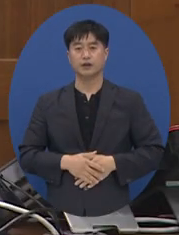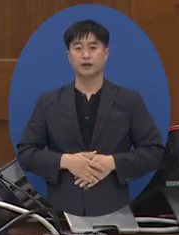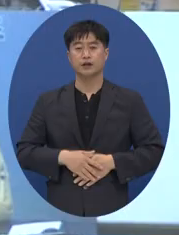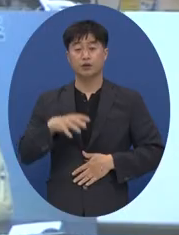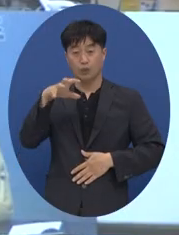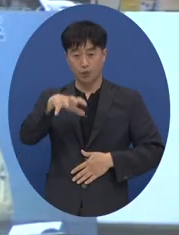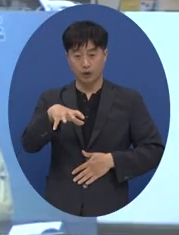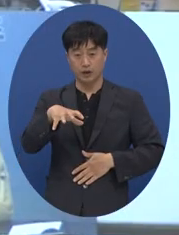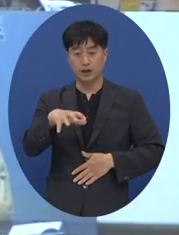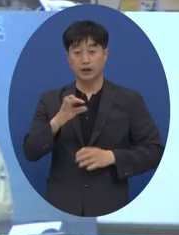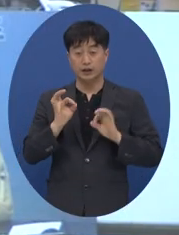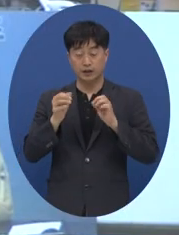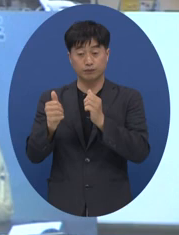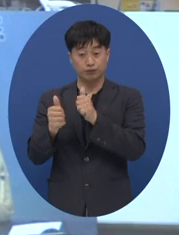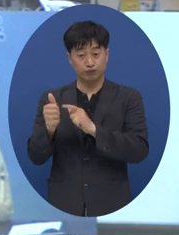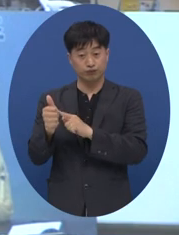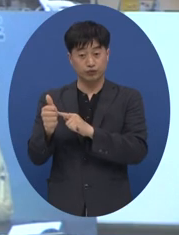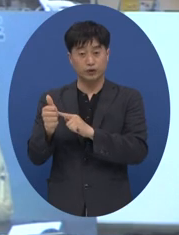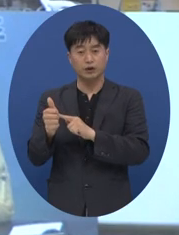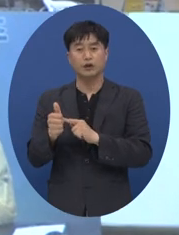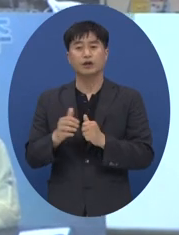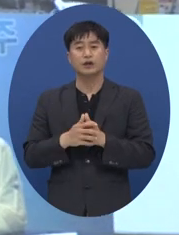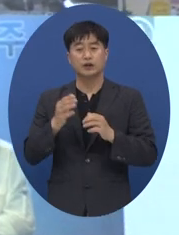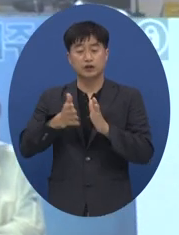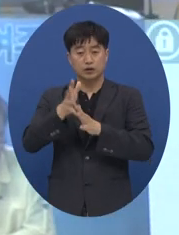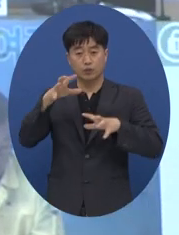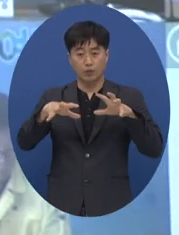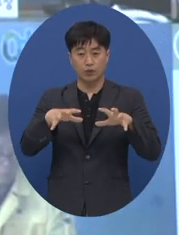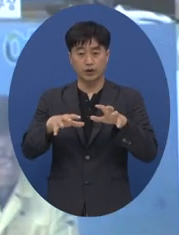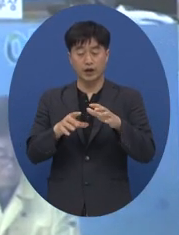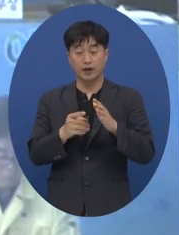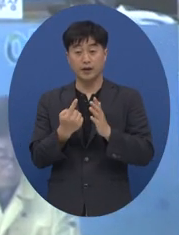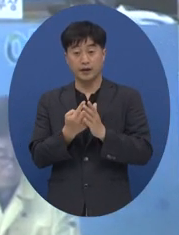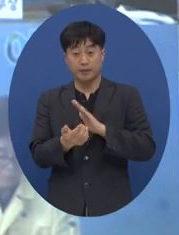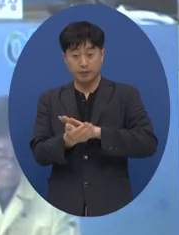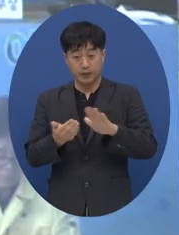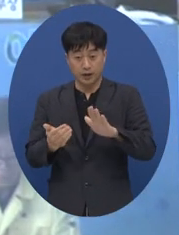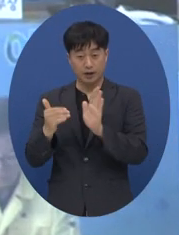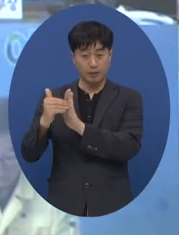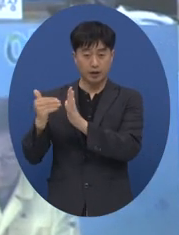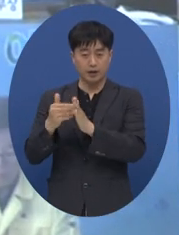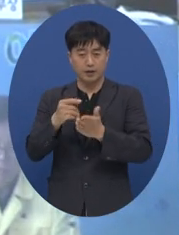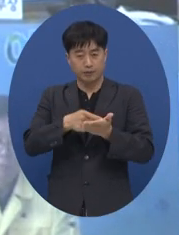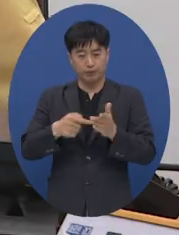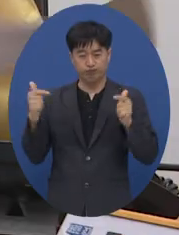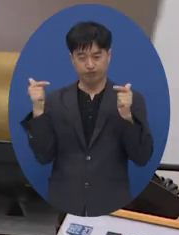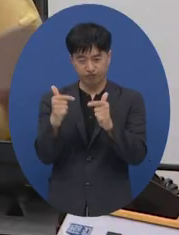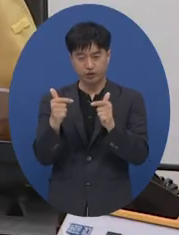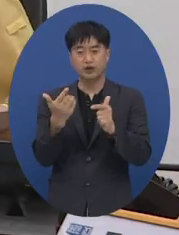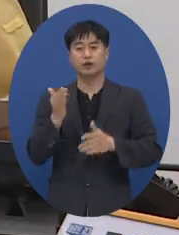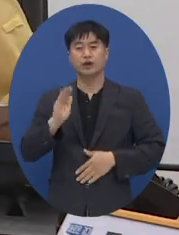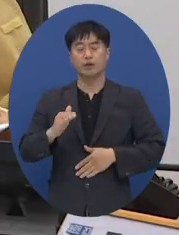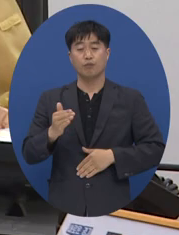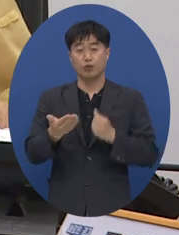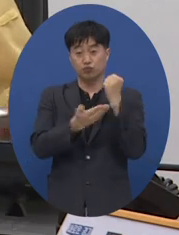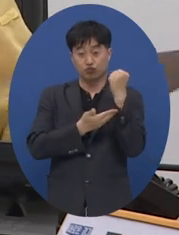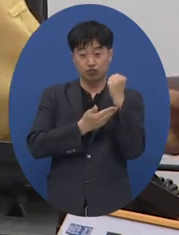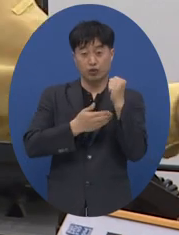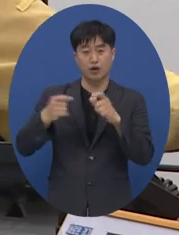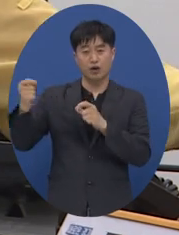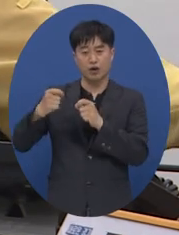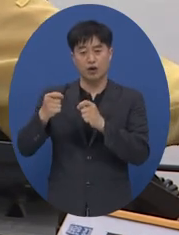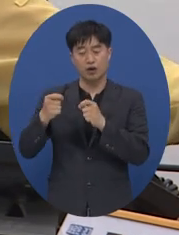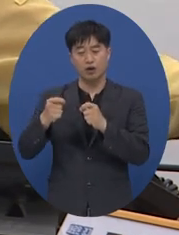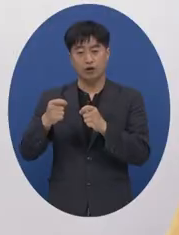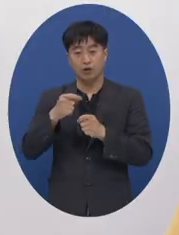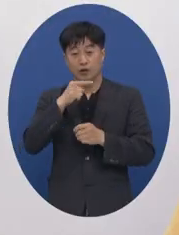이 자리에서 김 부지사는 경기도와 시군의 선제적 대응 조치로 피해를 최소화했지만 수확을 앞둔 벼 과수